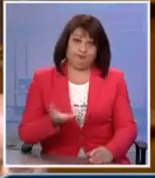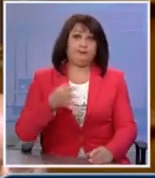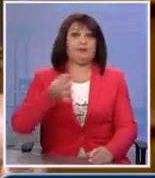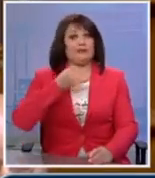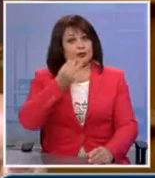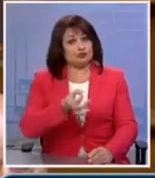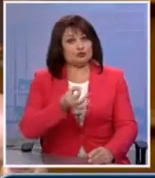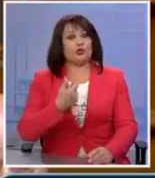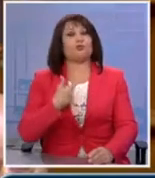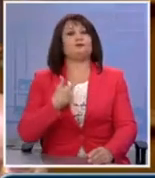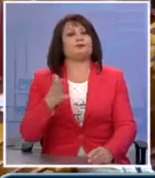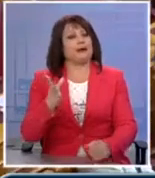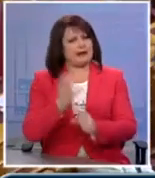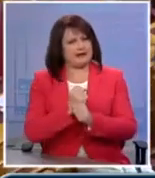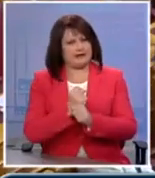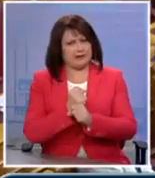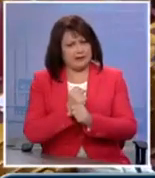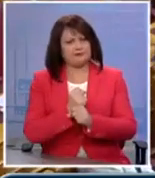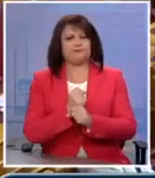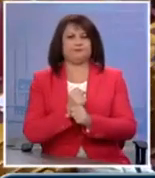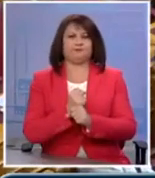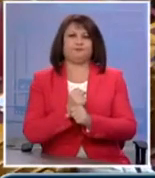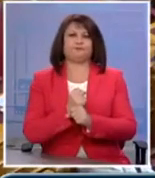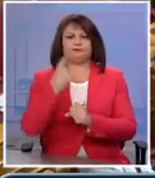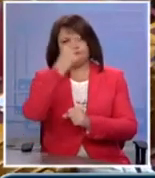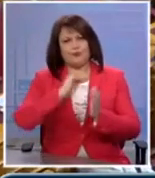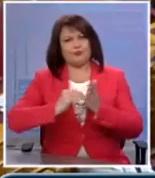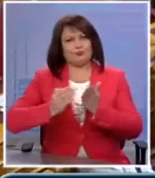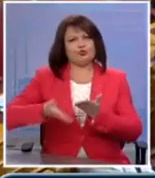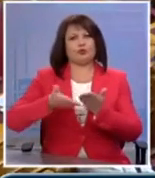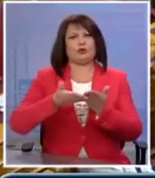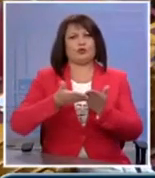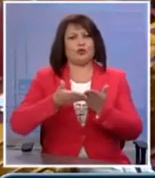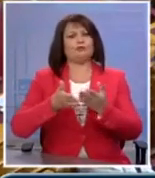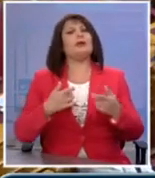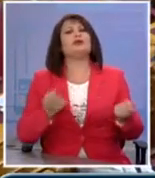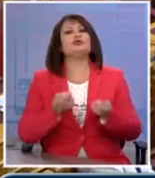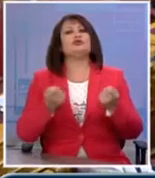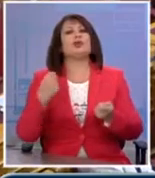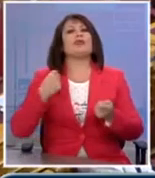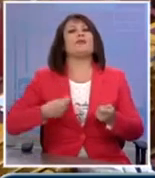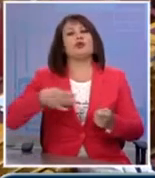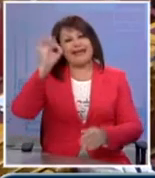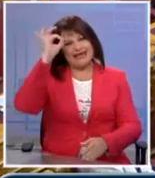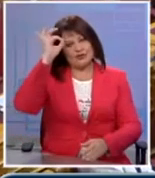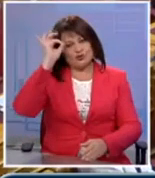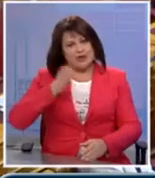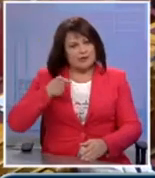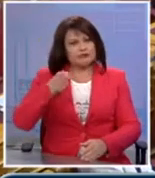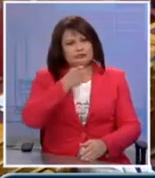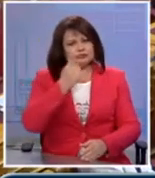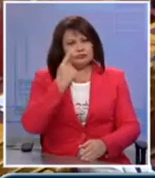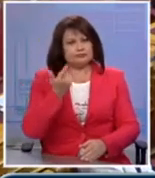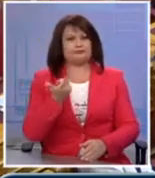ότι ήδη εξασφαλίσαμε την ενίσχυση του προσωπικού αξιοποιώντας τους δημοτικούς αστυνομικούς